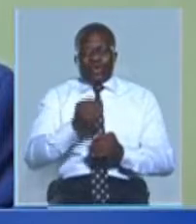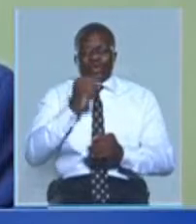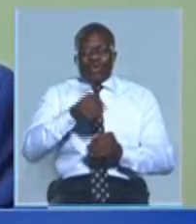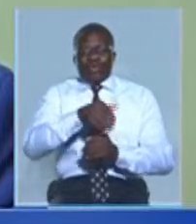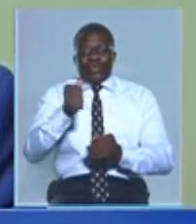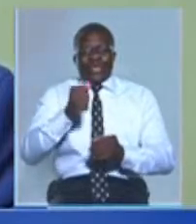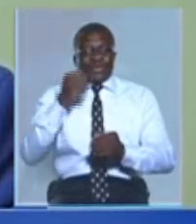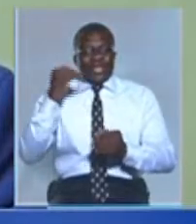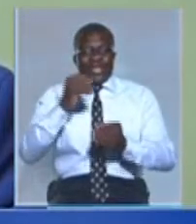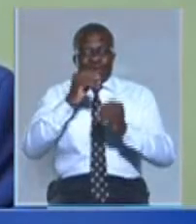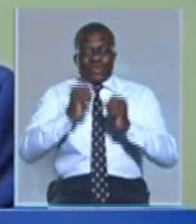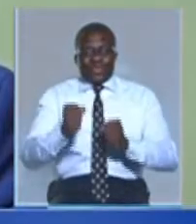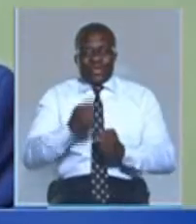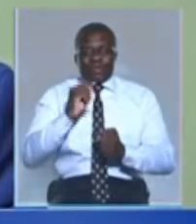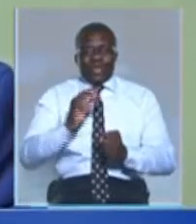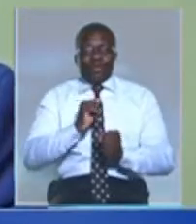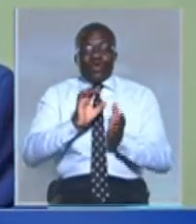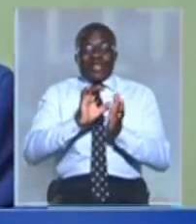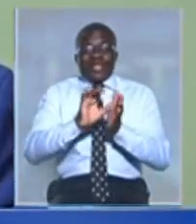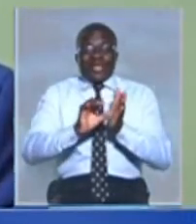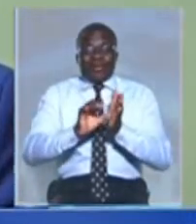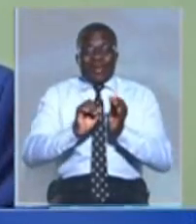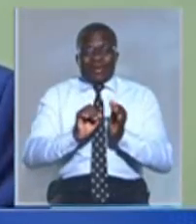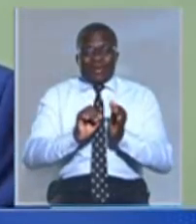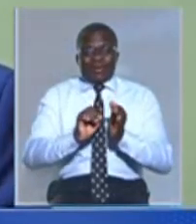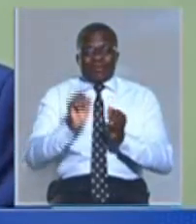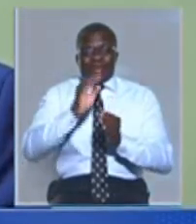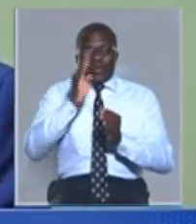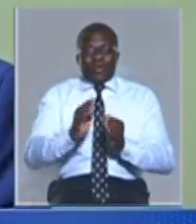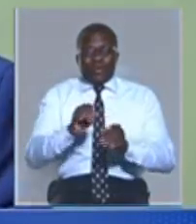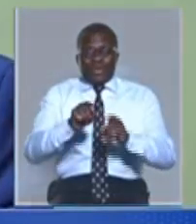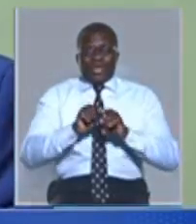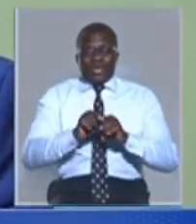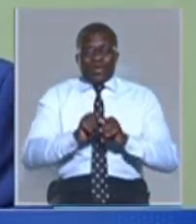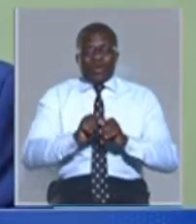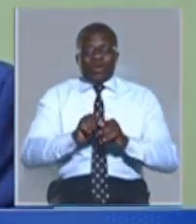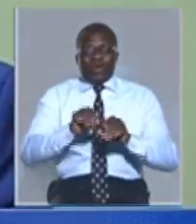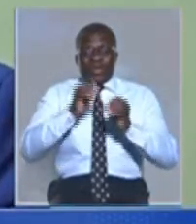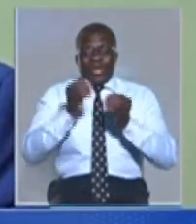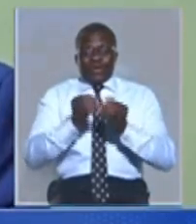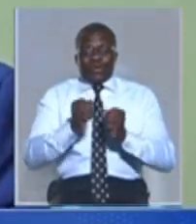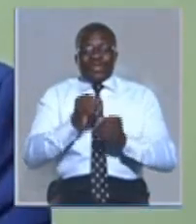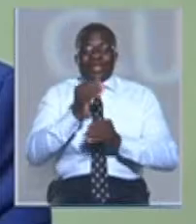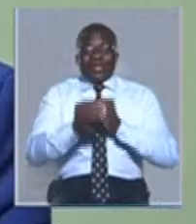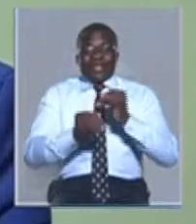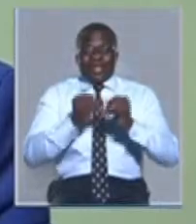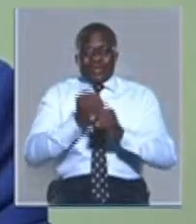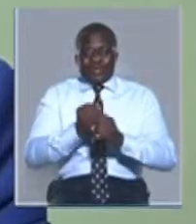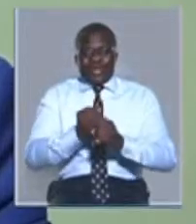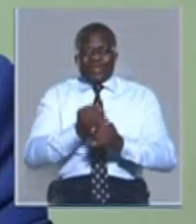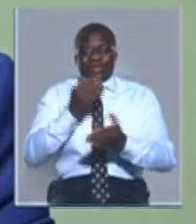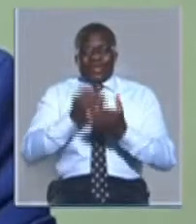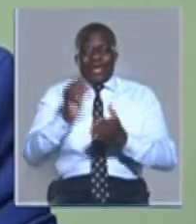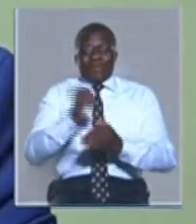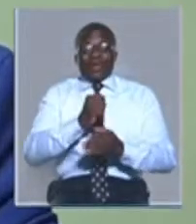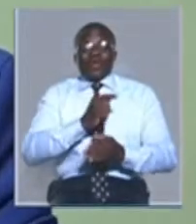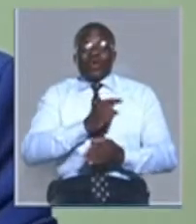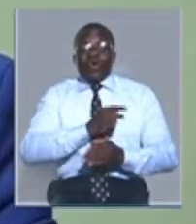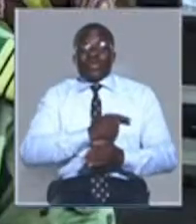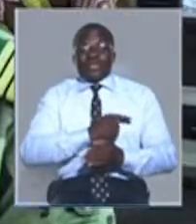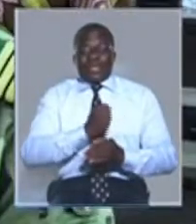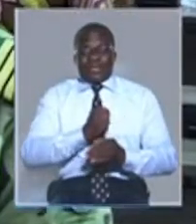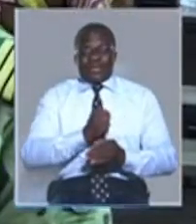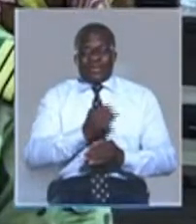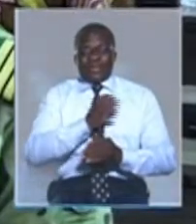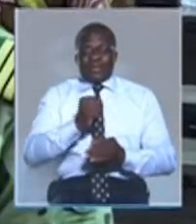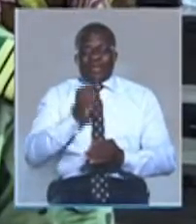autres écosystèmes et pour notre climat. Le Bénin, à l'instar donc de la communauté internationale, a bien pris conscience